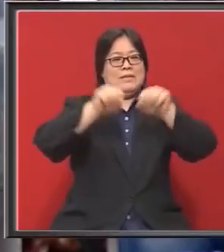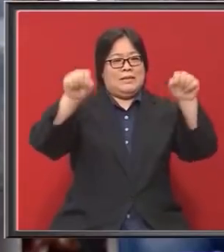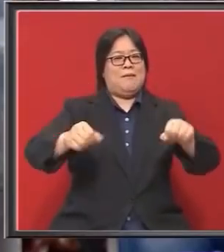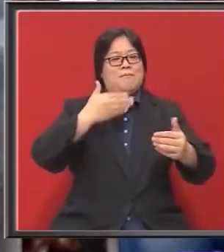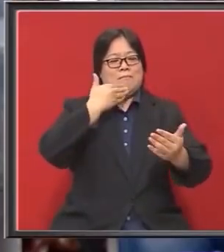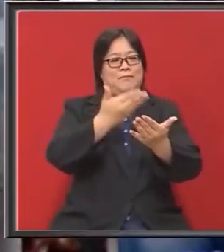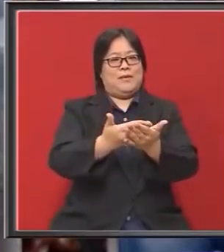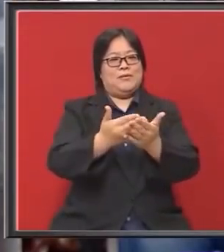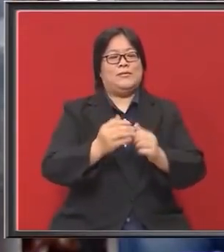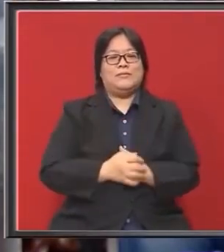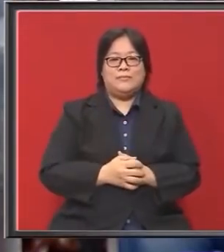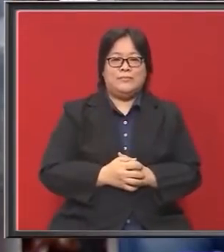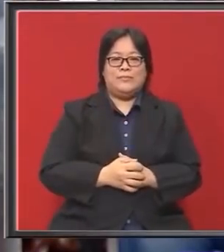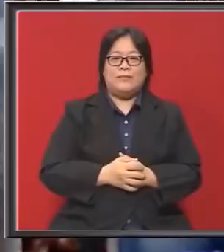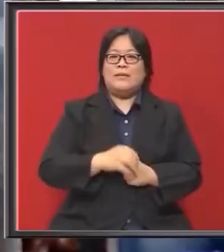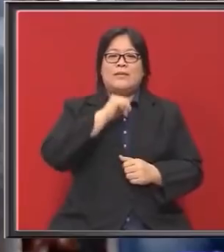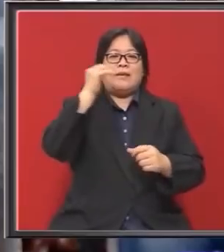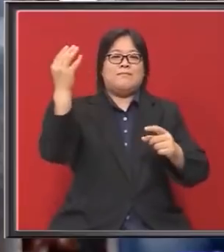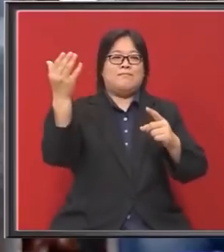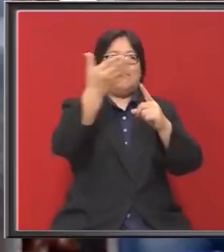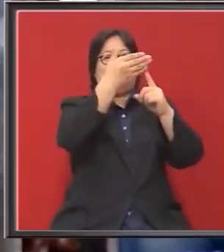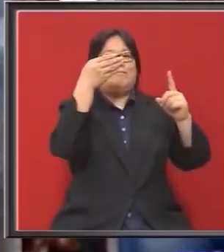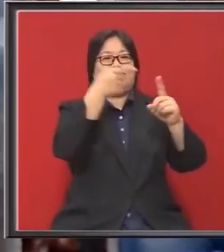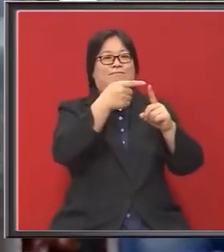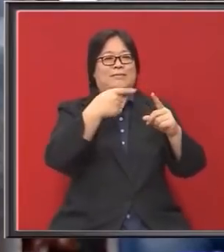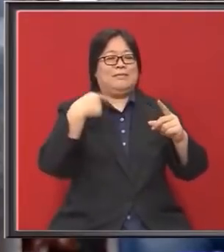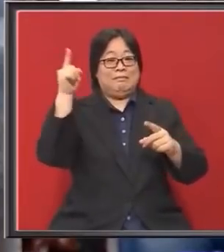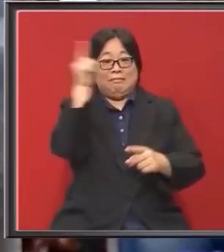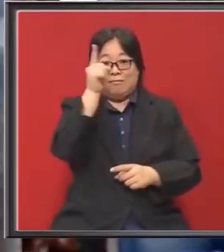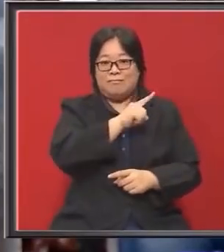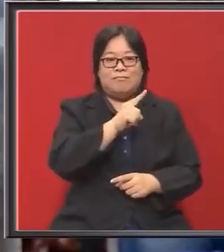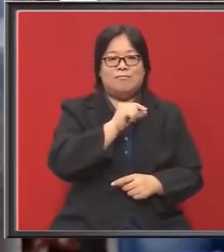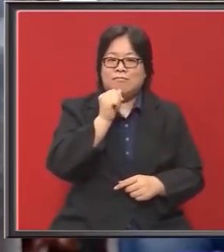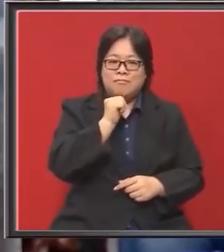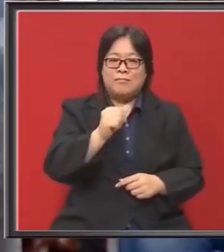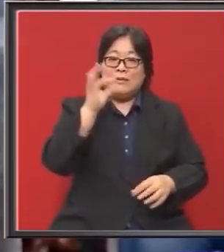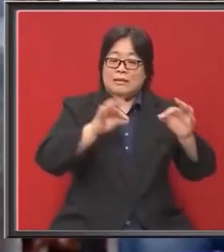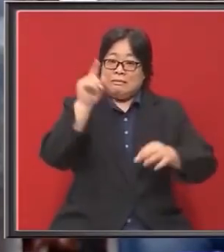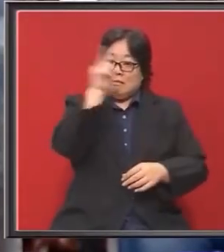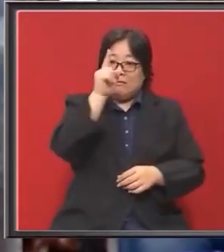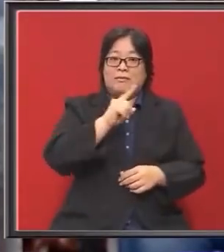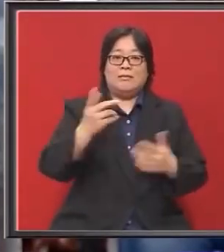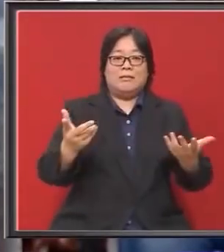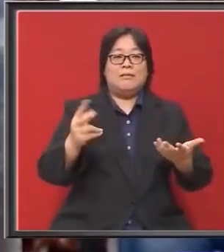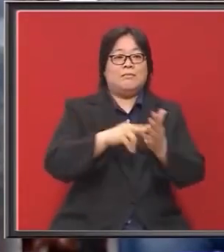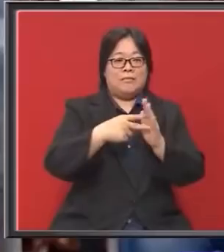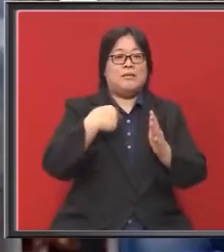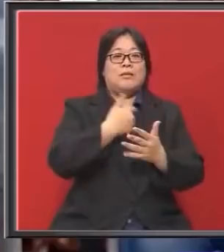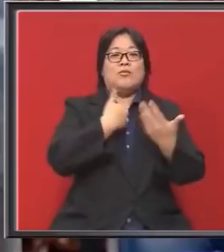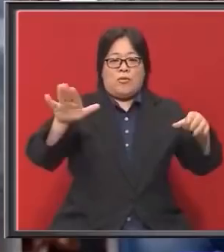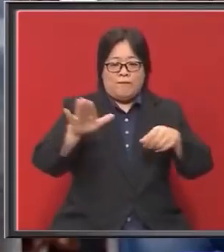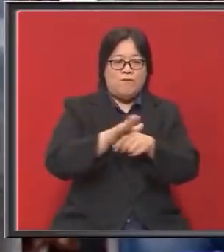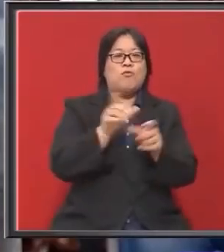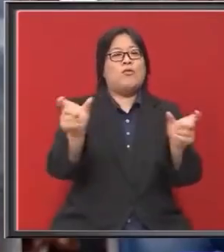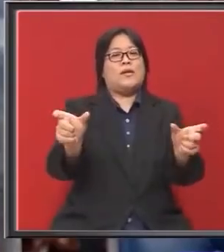System yang begitu baik ia tidak mencapai tahap yang tetep agak critical kalau ianya kritik kita telah melaksanakan